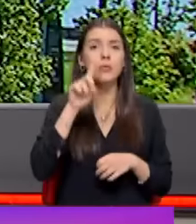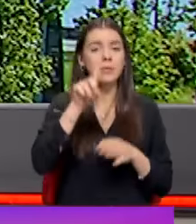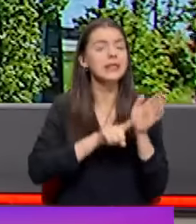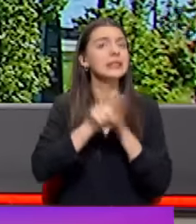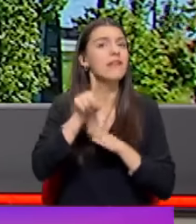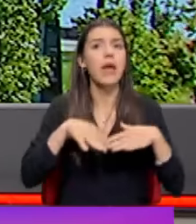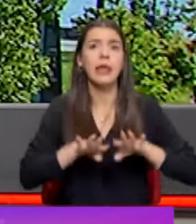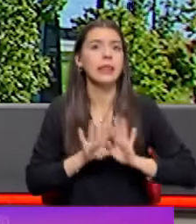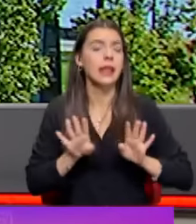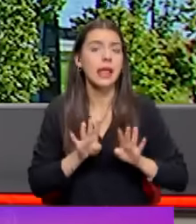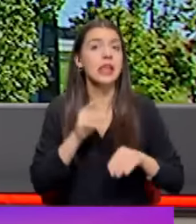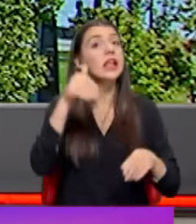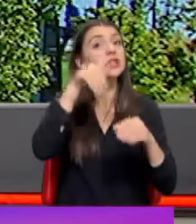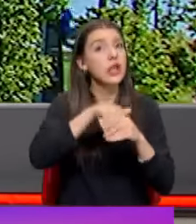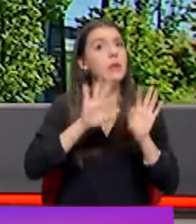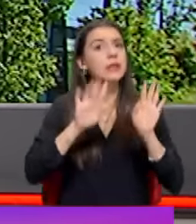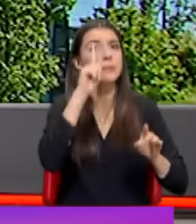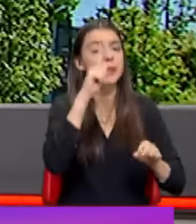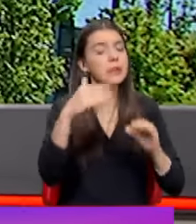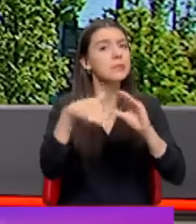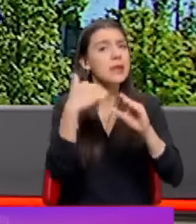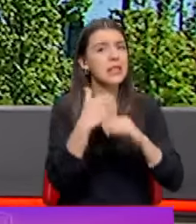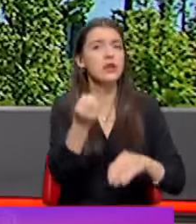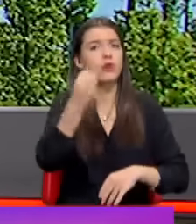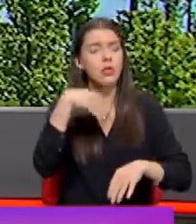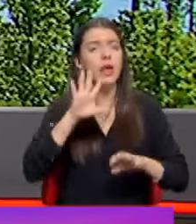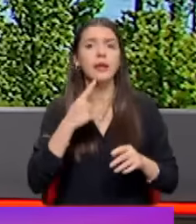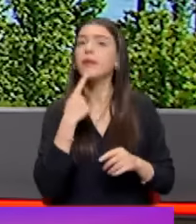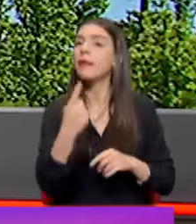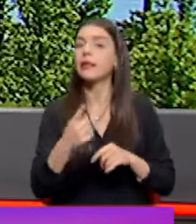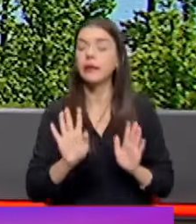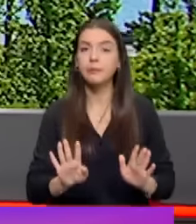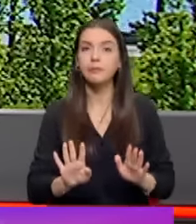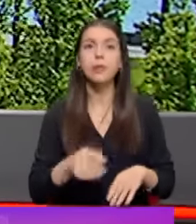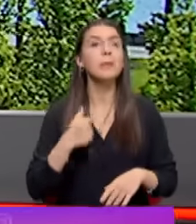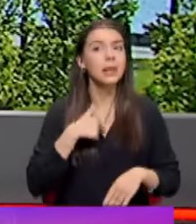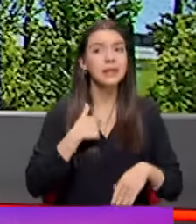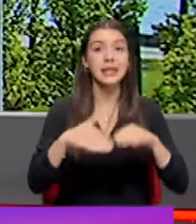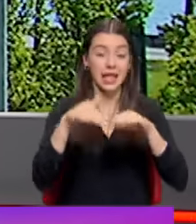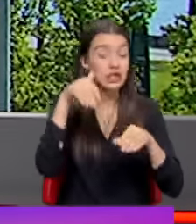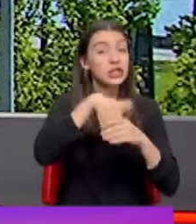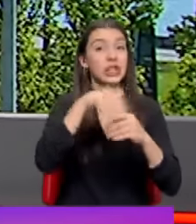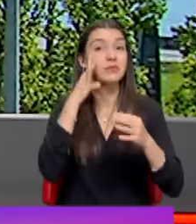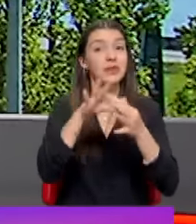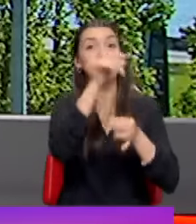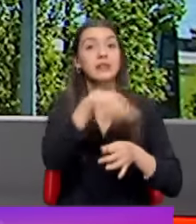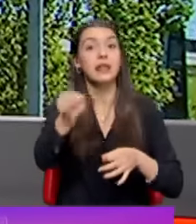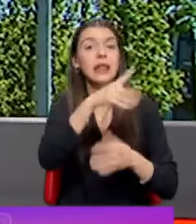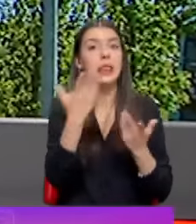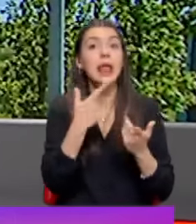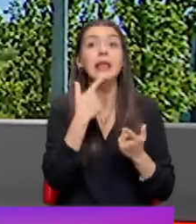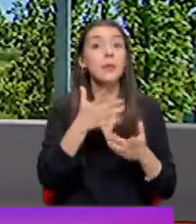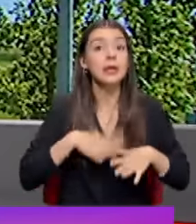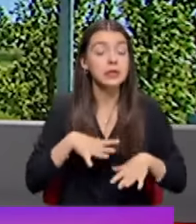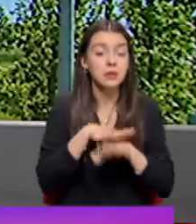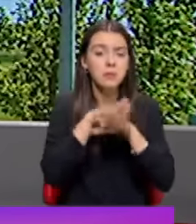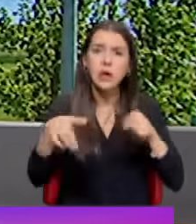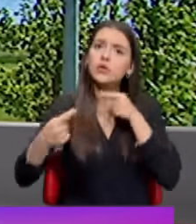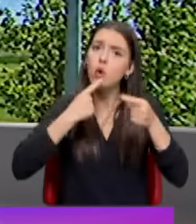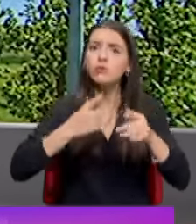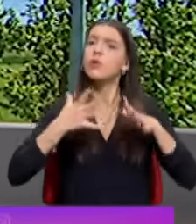değildir. Seçmen aslında bize bir mesaj verdi dedi. Biz de seçmenin ne demek istediğini masaya yatıralım istedik.